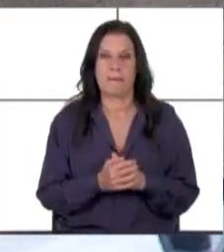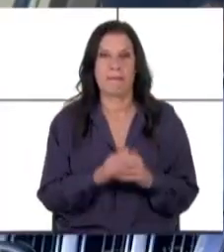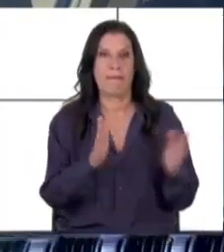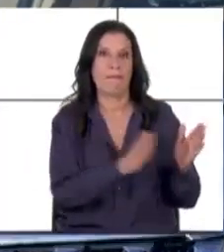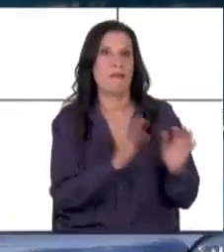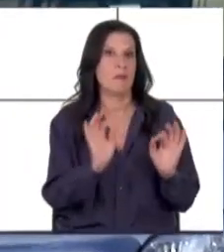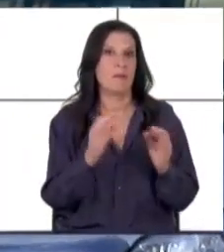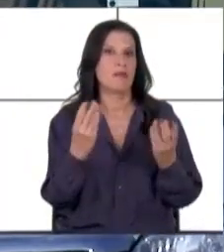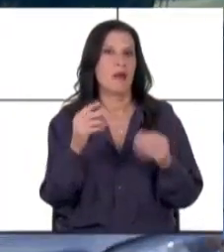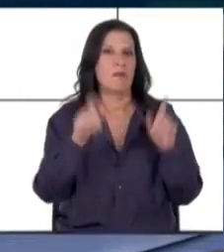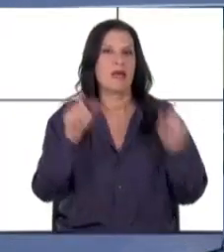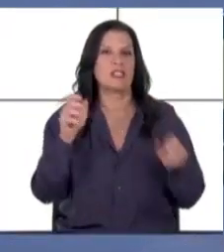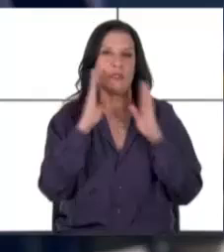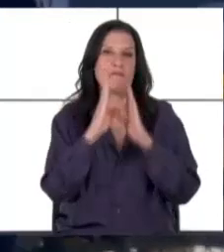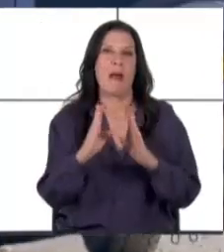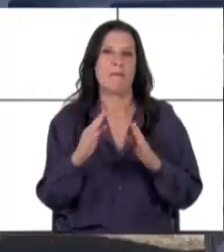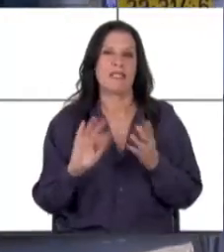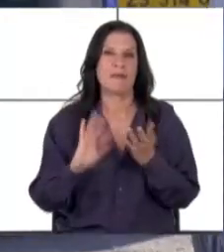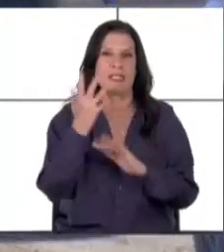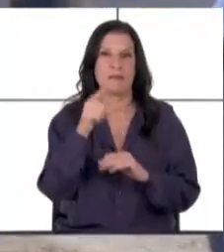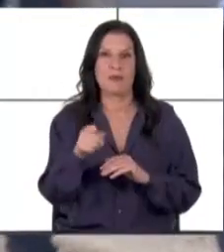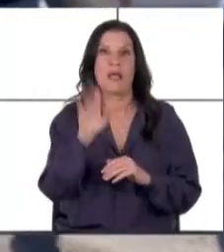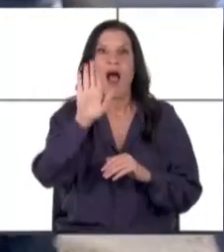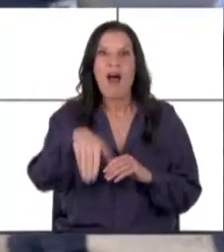הסנה. אפילו יש פקקים בדרך להר.